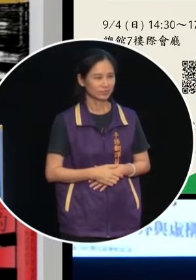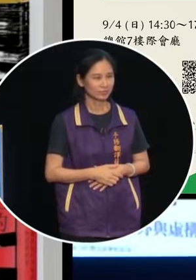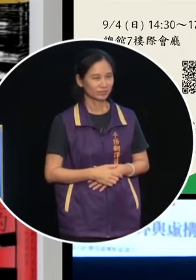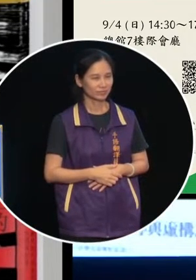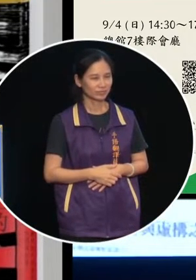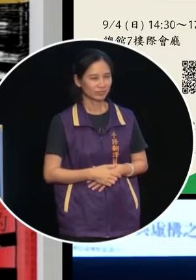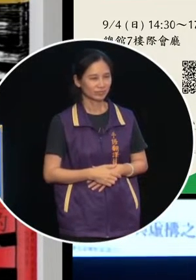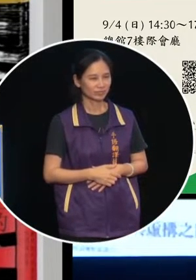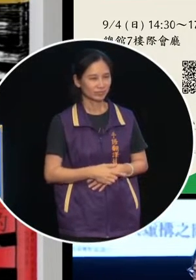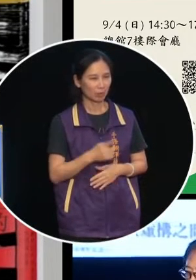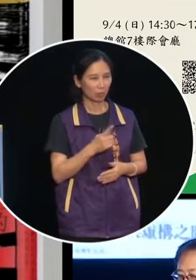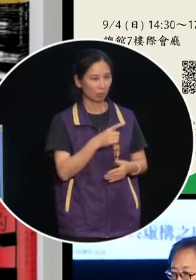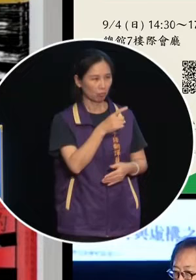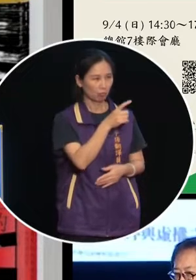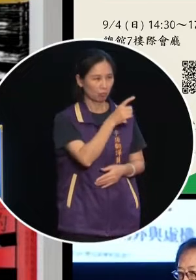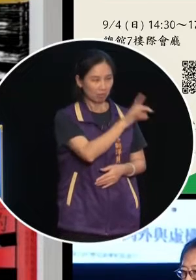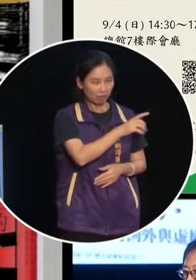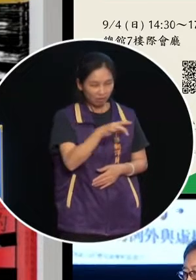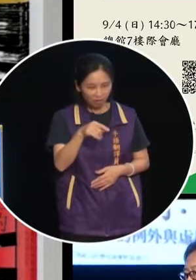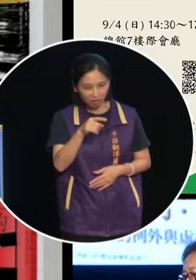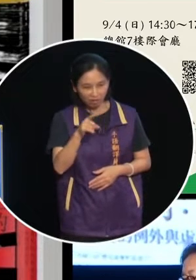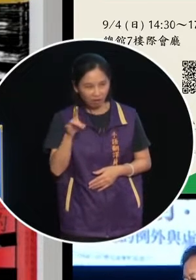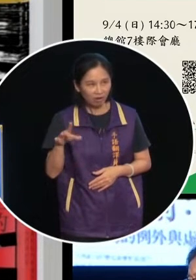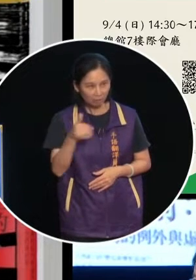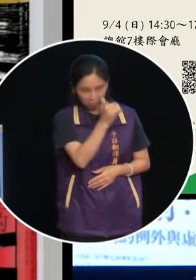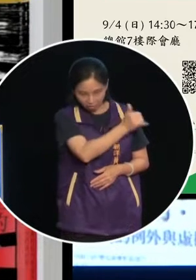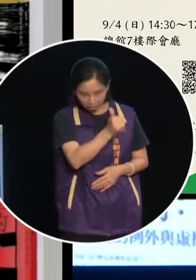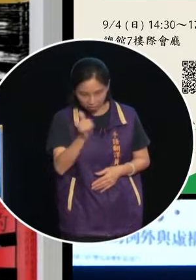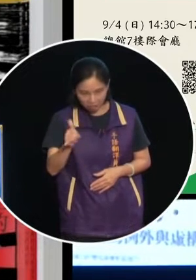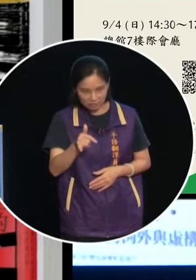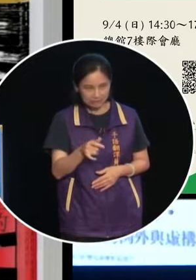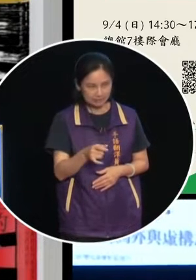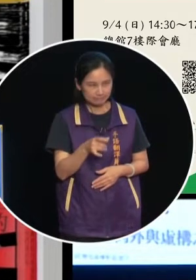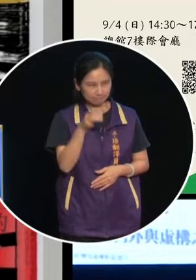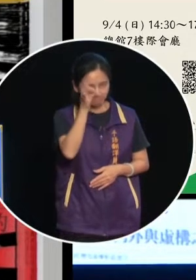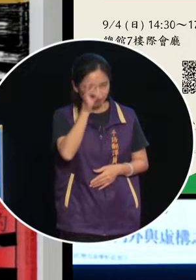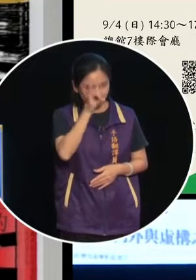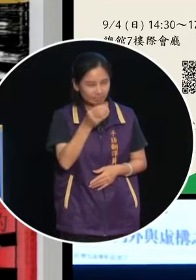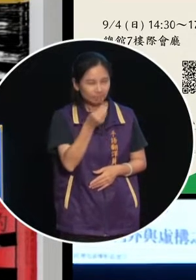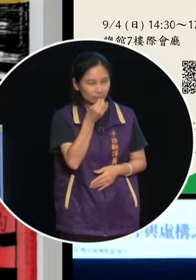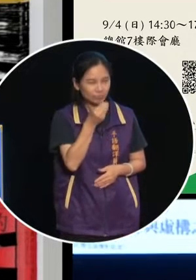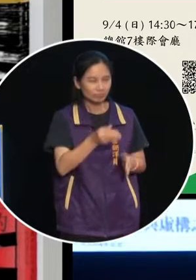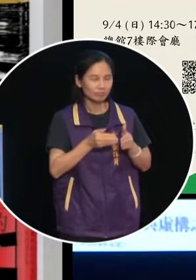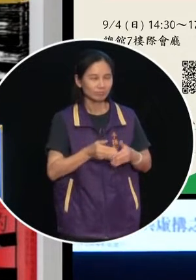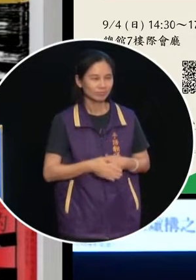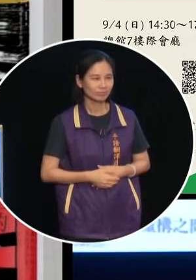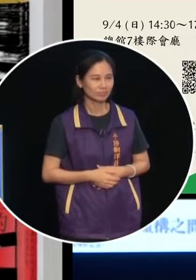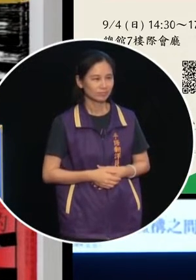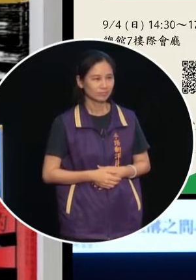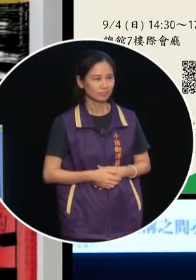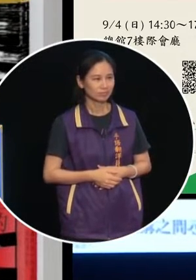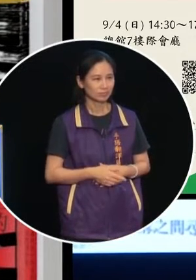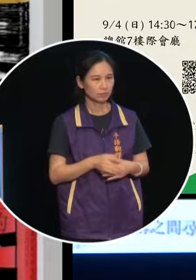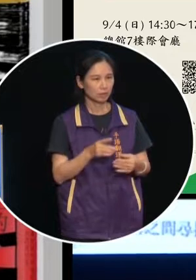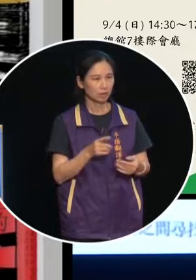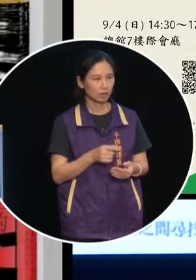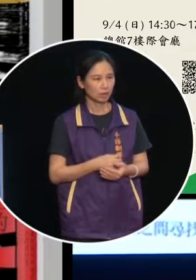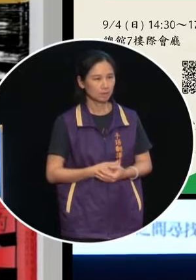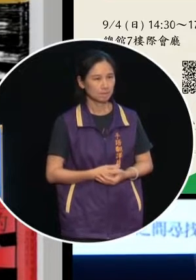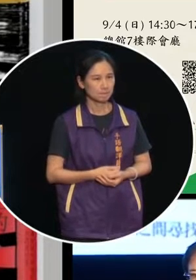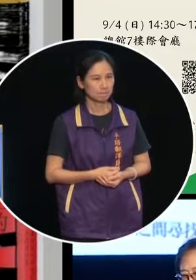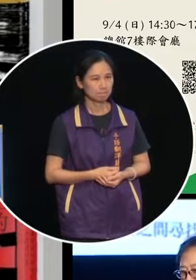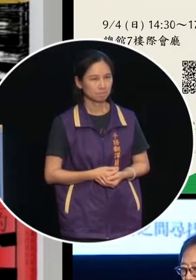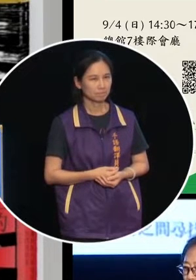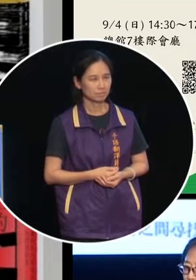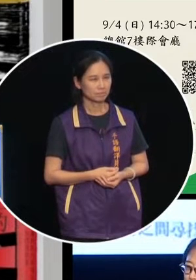所以我到每个地方要都一定要吃，能够找到最好的东西。不过对米其林没有兴趣呢，